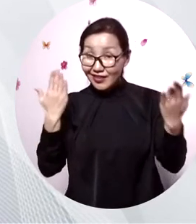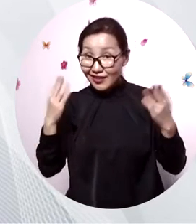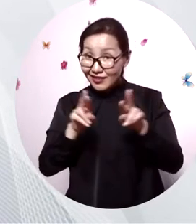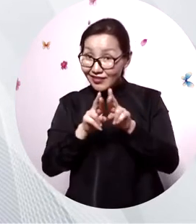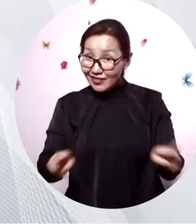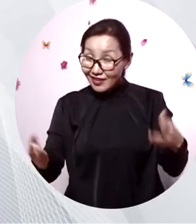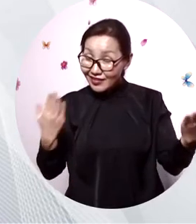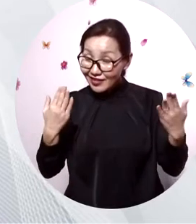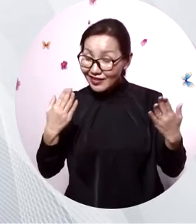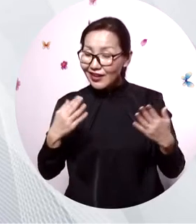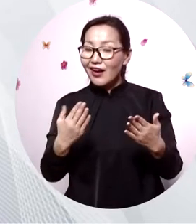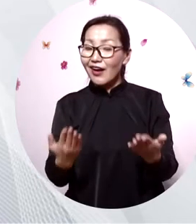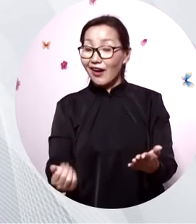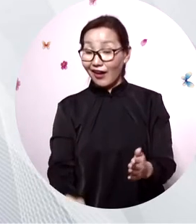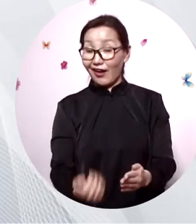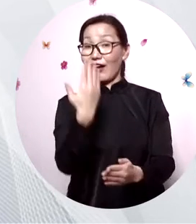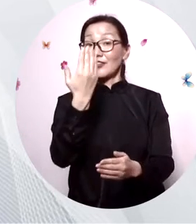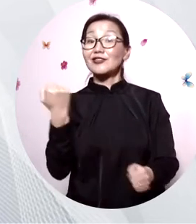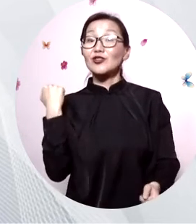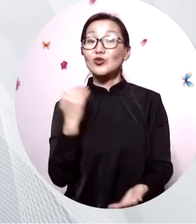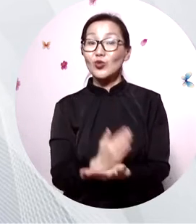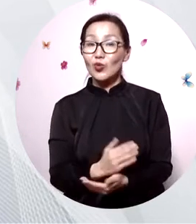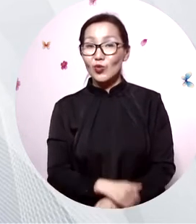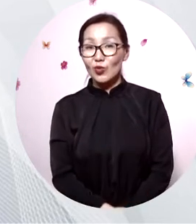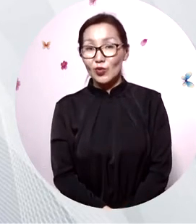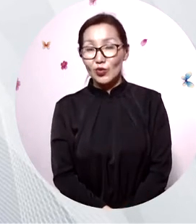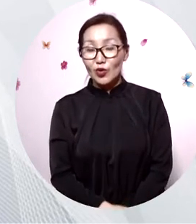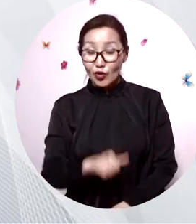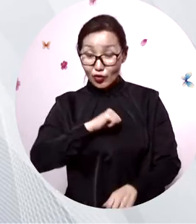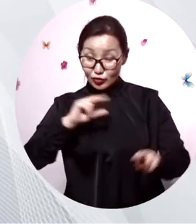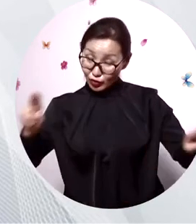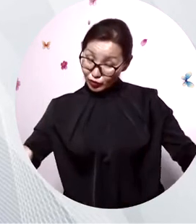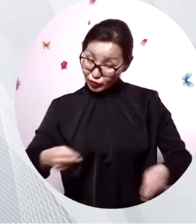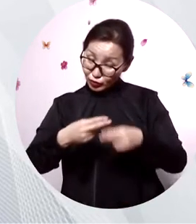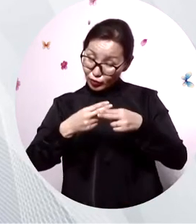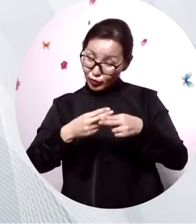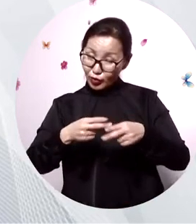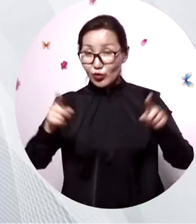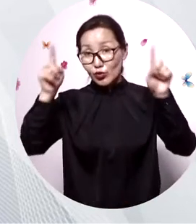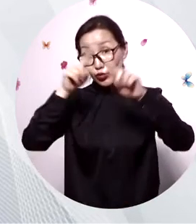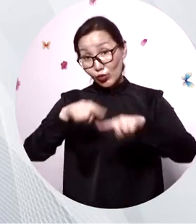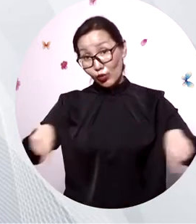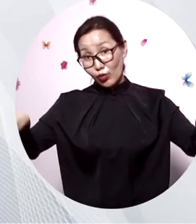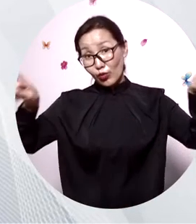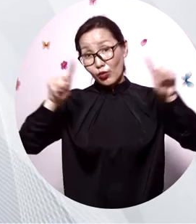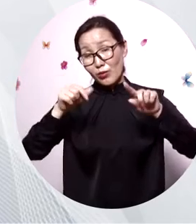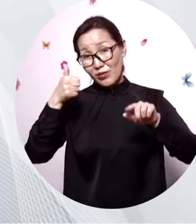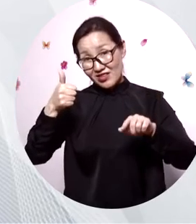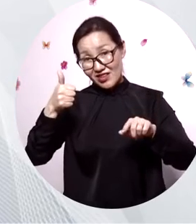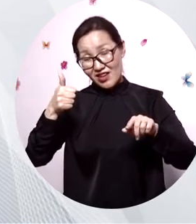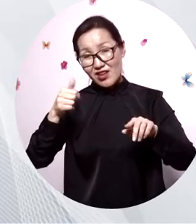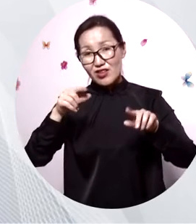уу? За манай хүүхдүүд үнийг өөрсдөө дүгнэхдээ дугуй бол маш